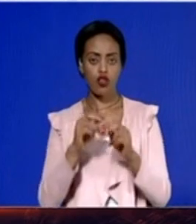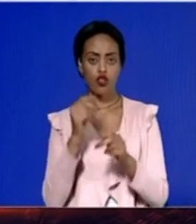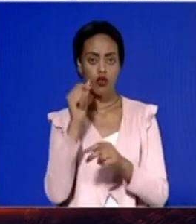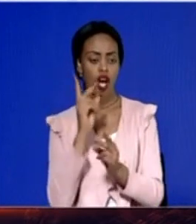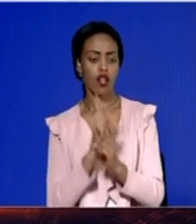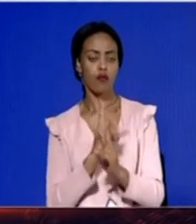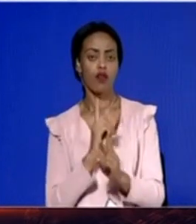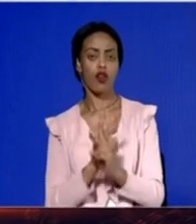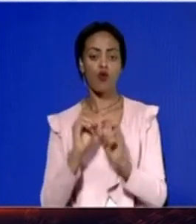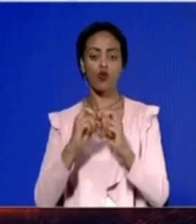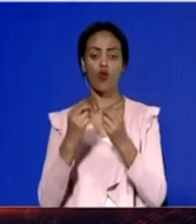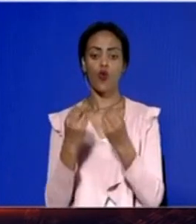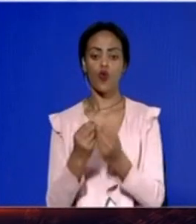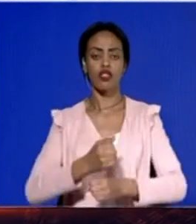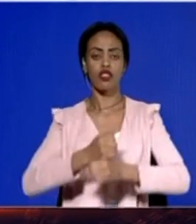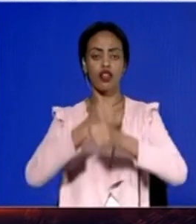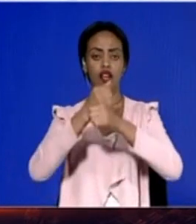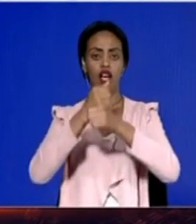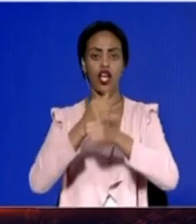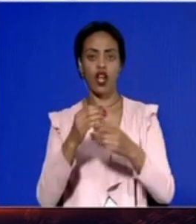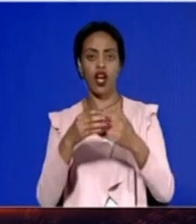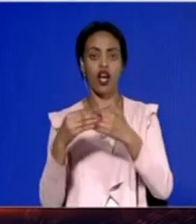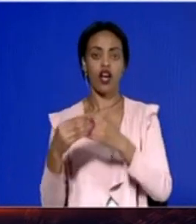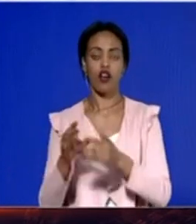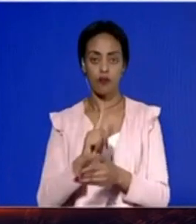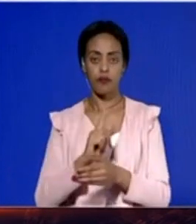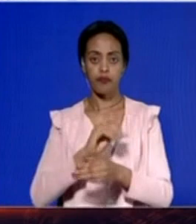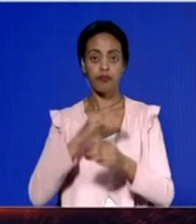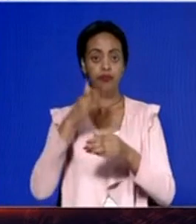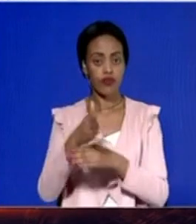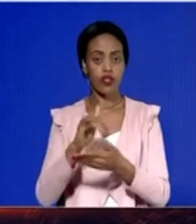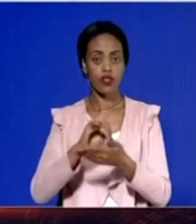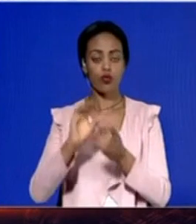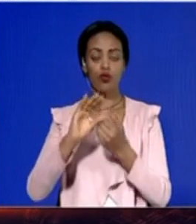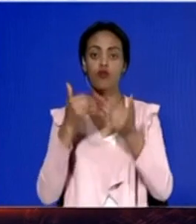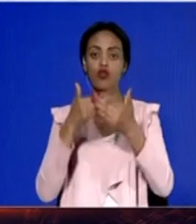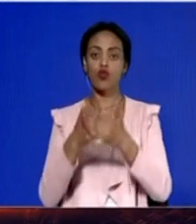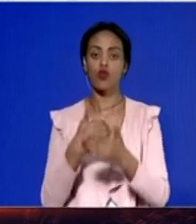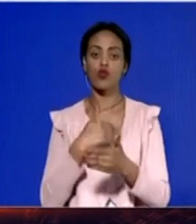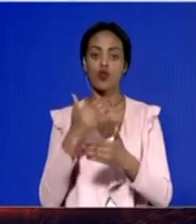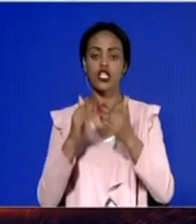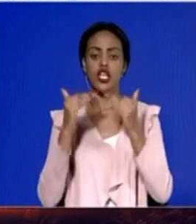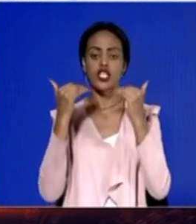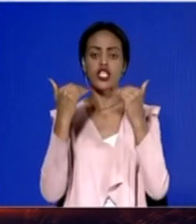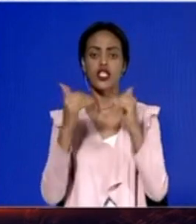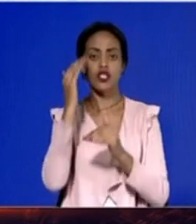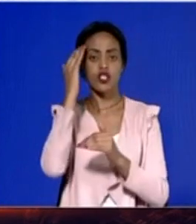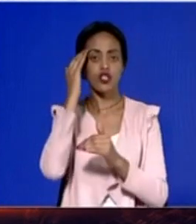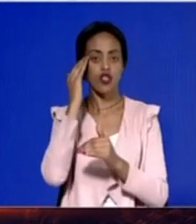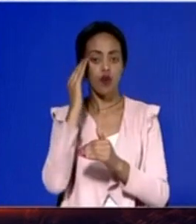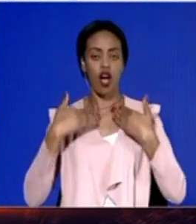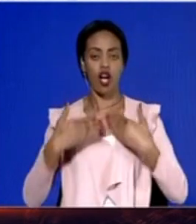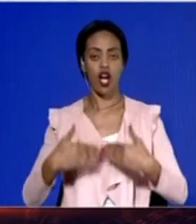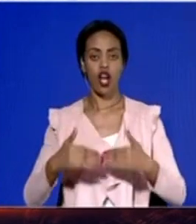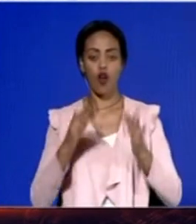محلاون توديونا تدقاقفنا نمرحين دلي بغالصالي نتخونتات بتحوى زل درجة زمتن سنا عمراوين أكلاوين